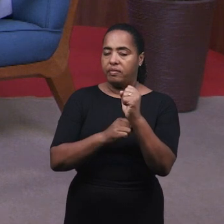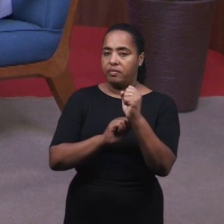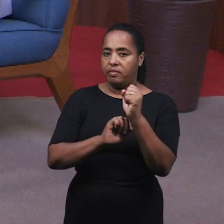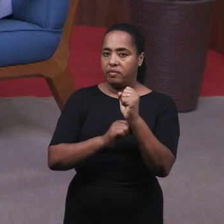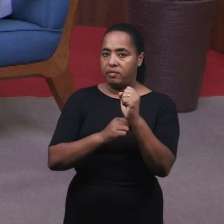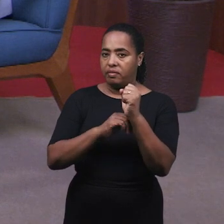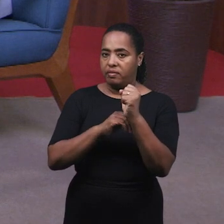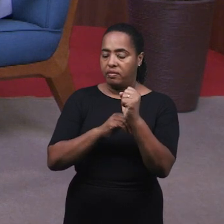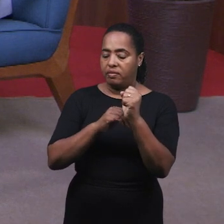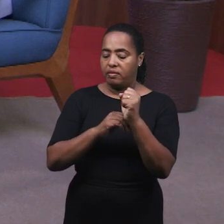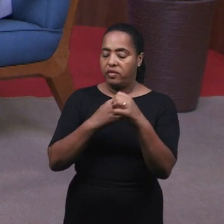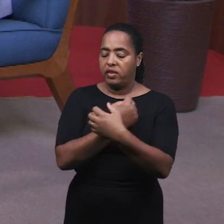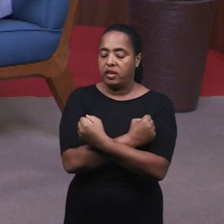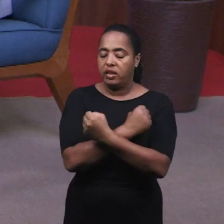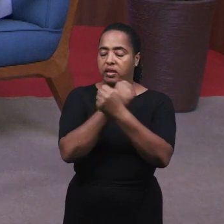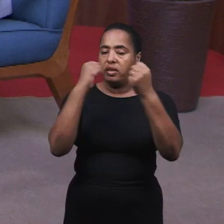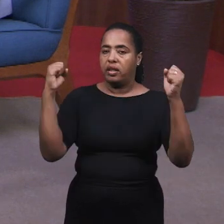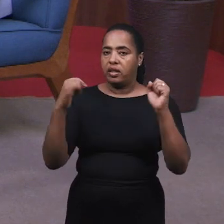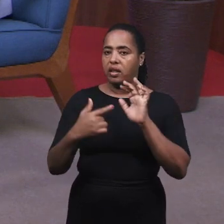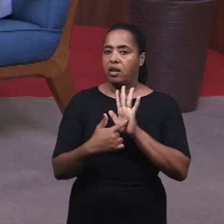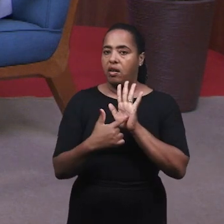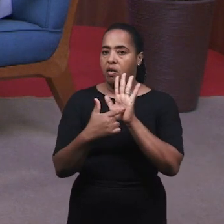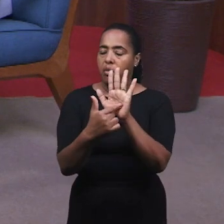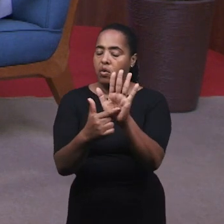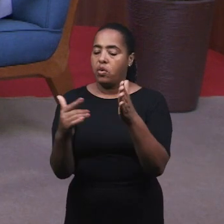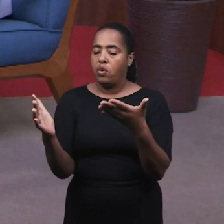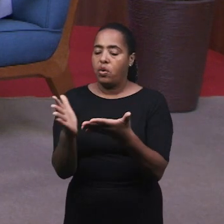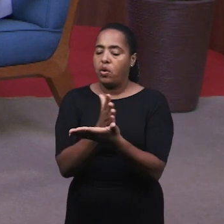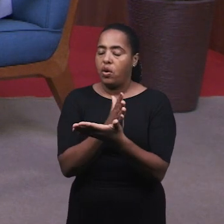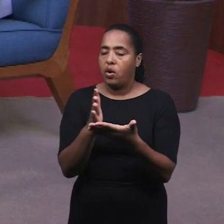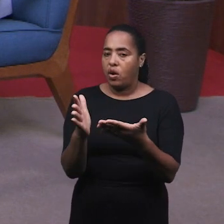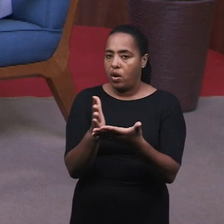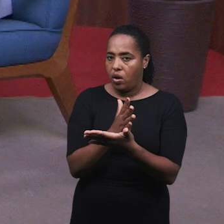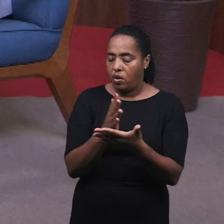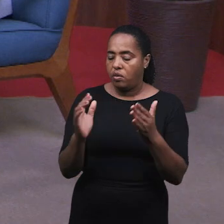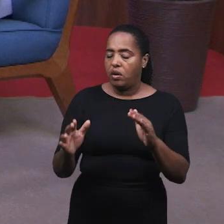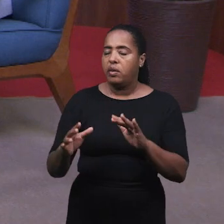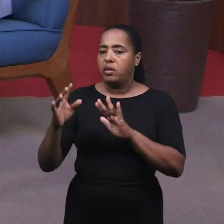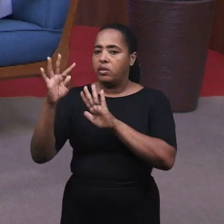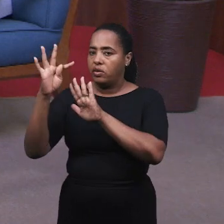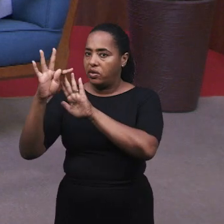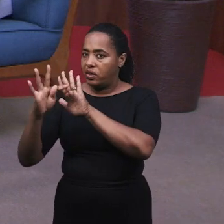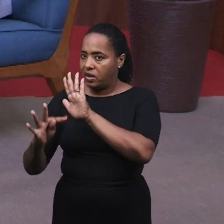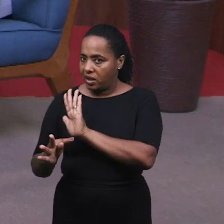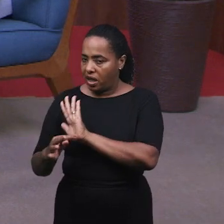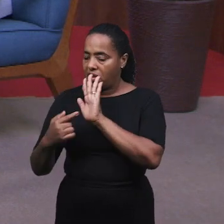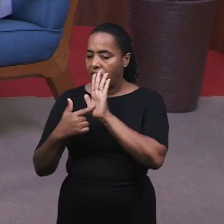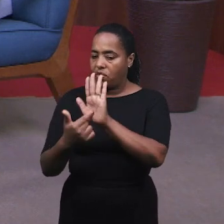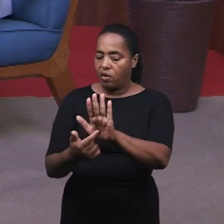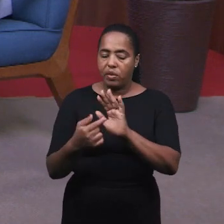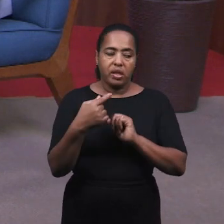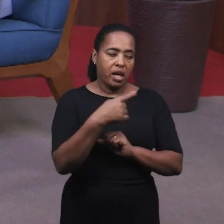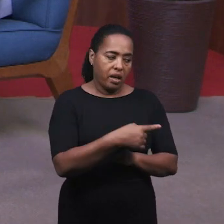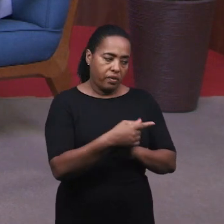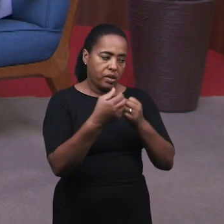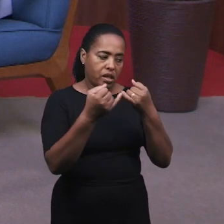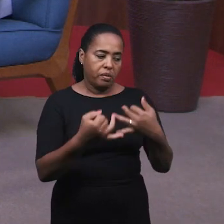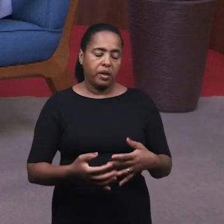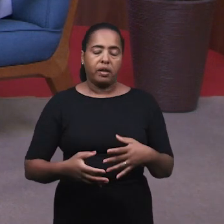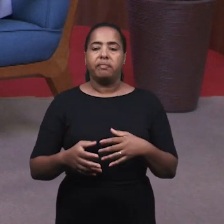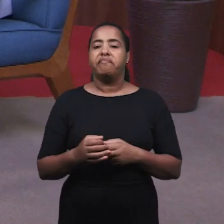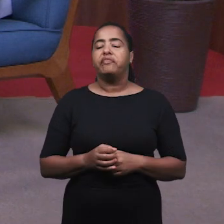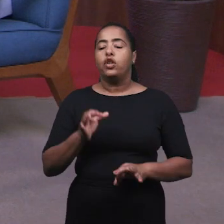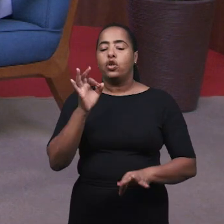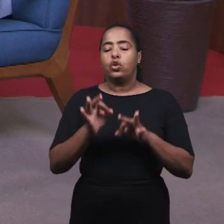sent présenté dans une situation donnée. Je vais citer ici, j'aimerais que vous puissiez faire un abordage sur